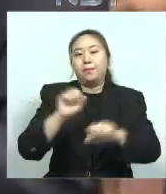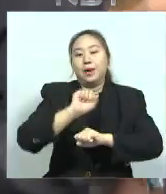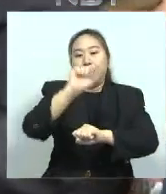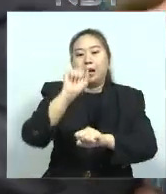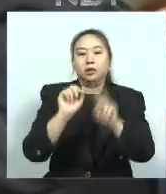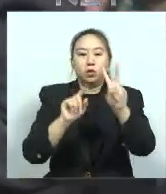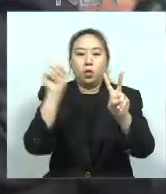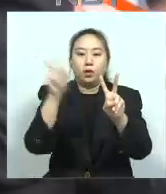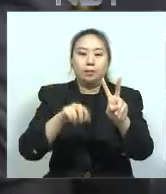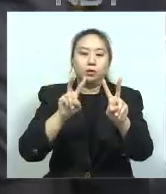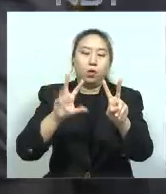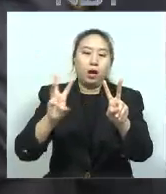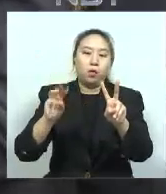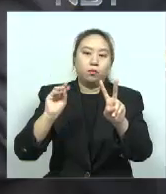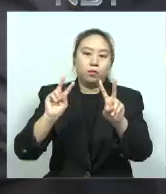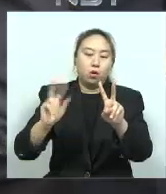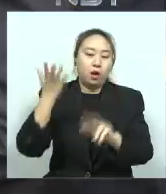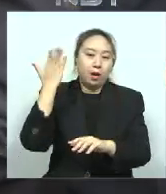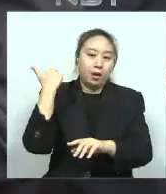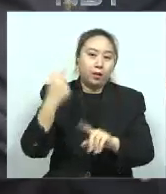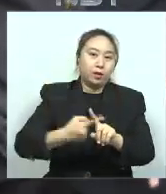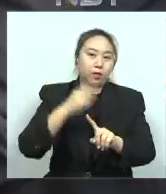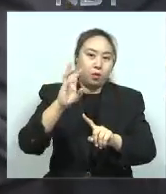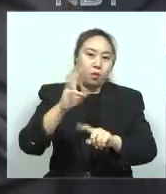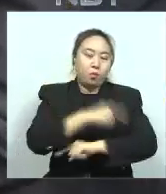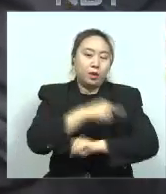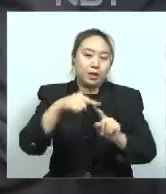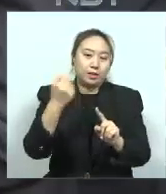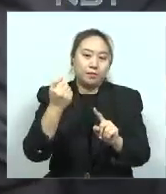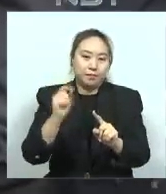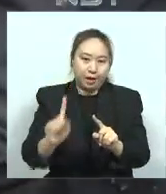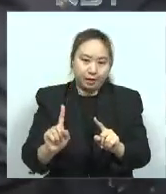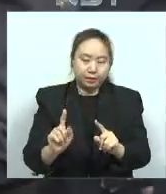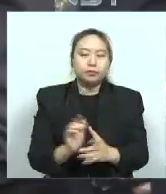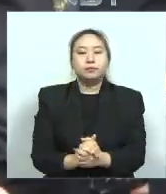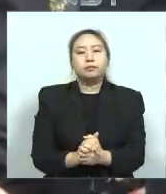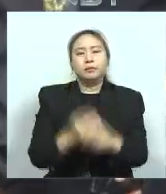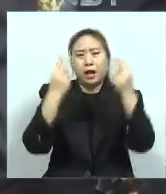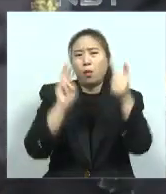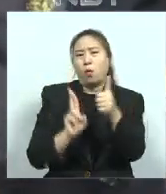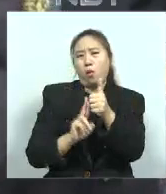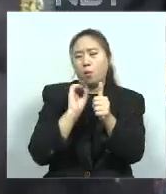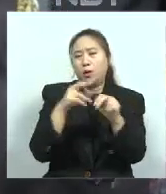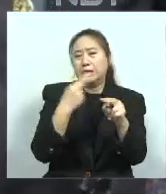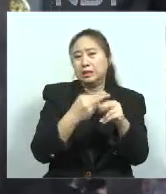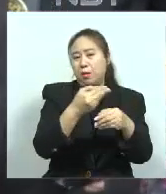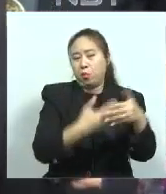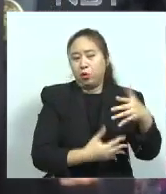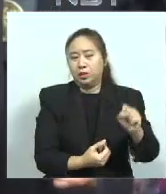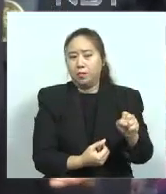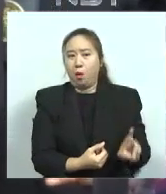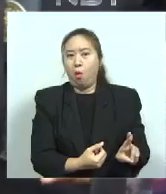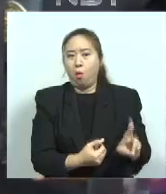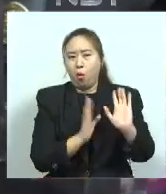ที่2/2562เมื่อวันที่11มิถุนายนที่ผ่านมานายวิษณุบอกว่ารายชื่อสำรองทั้ง50